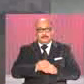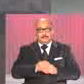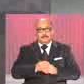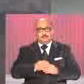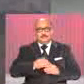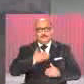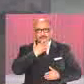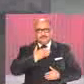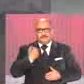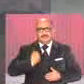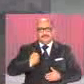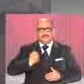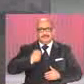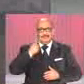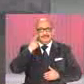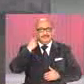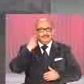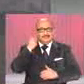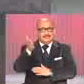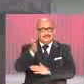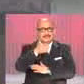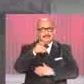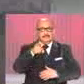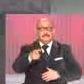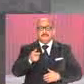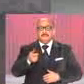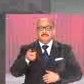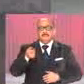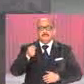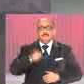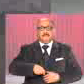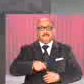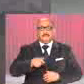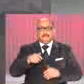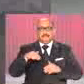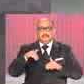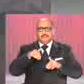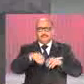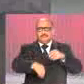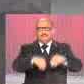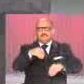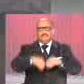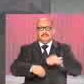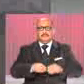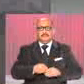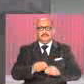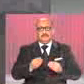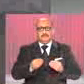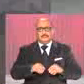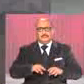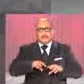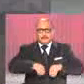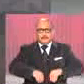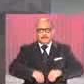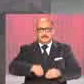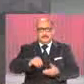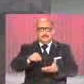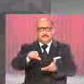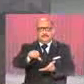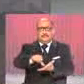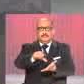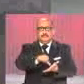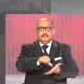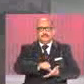ضربة جوية بالقرب من مدن كوباني والرقة والحسكة السورية مركبات ومبان ومواقع قتالية للدولة